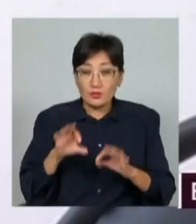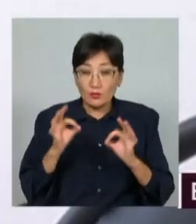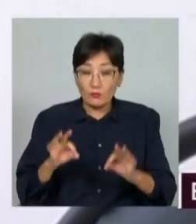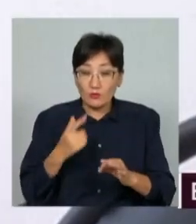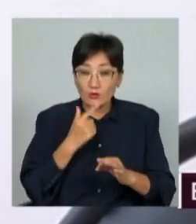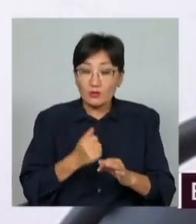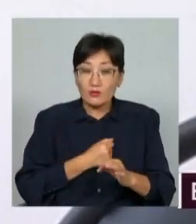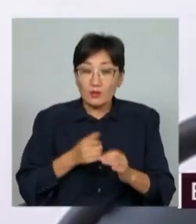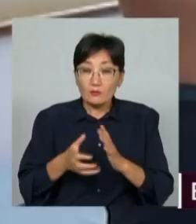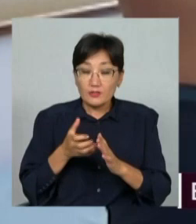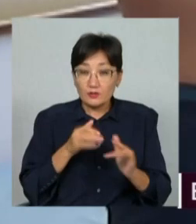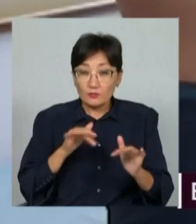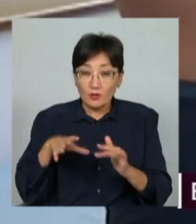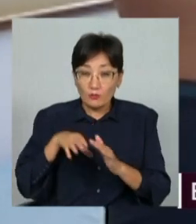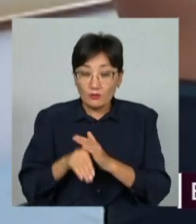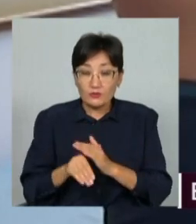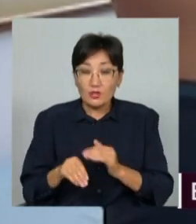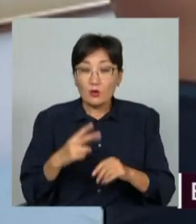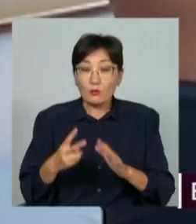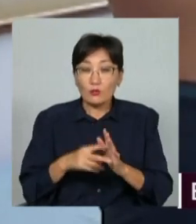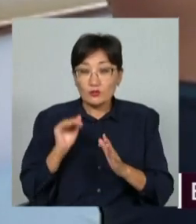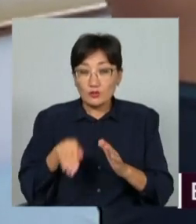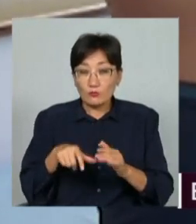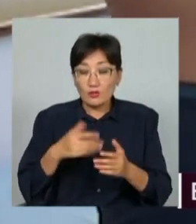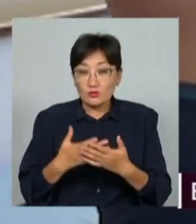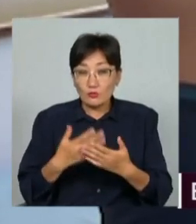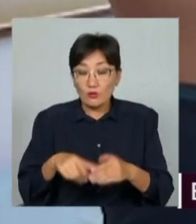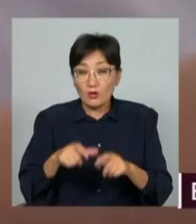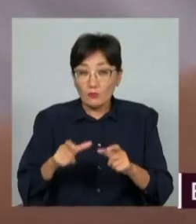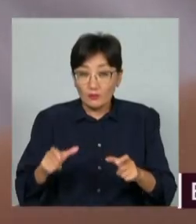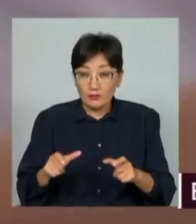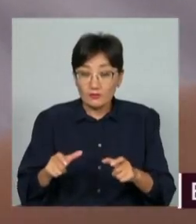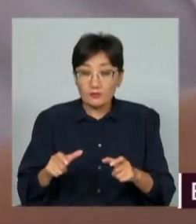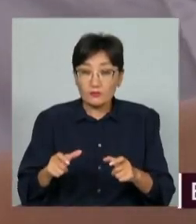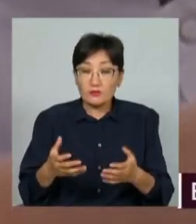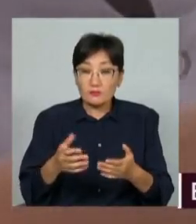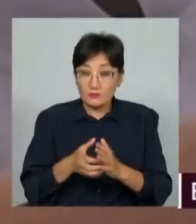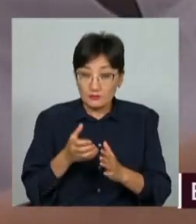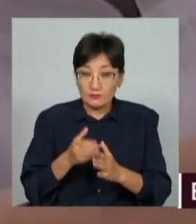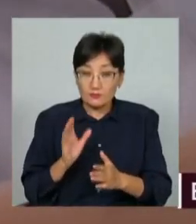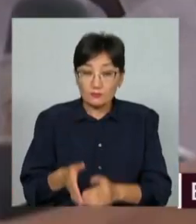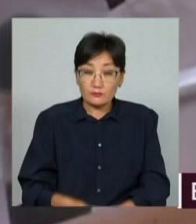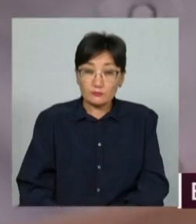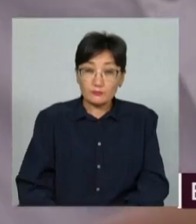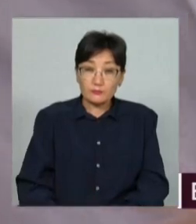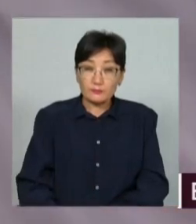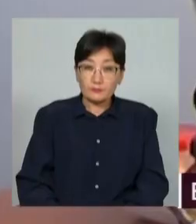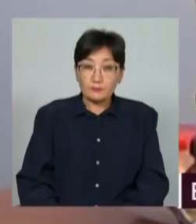әскерге шақыру аясында әскер қатарын 17 мыңға жуық жас жігіт толықтырады деп жоспарлануда.